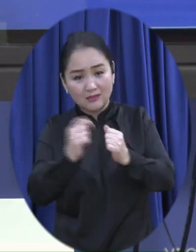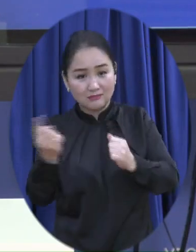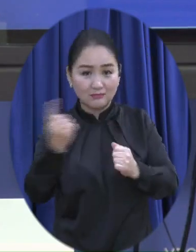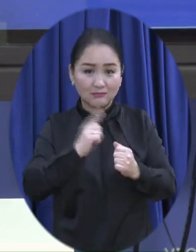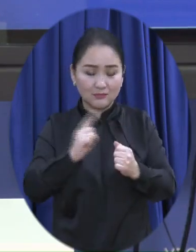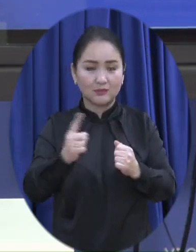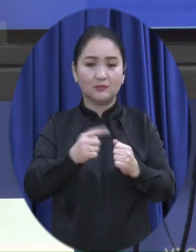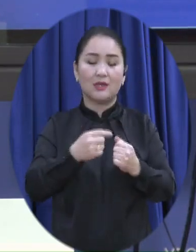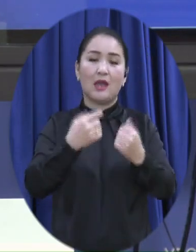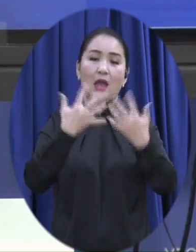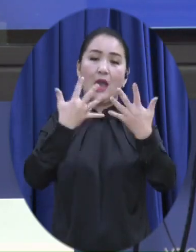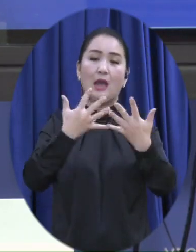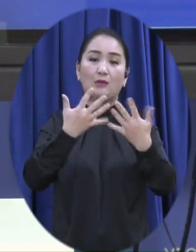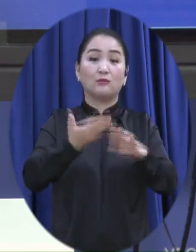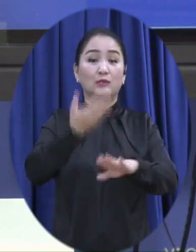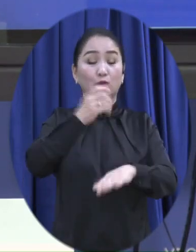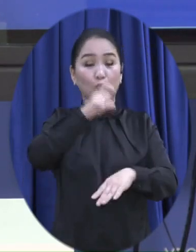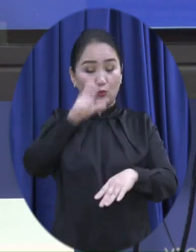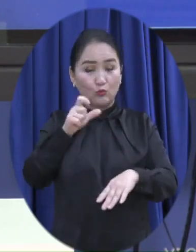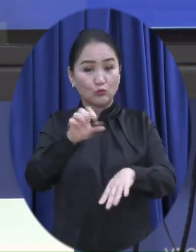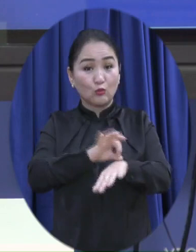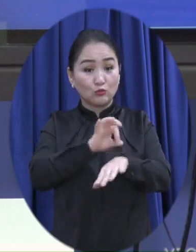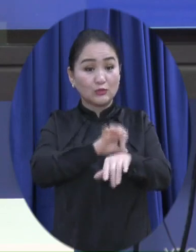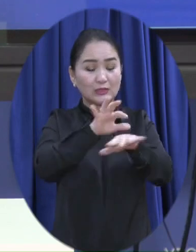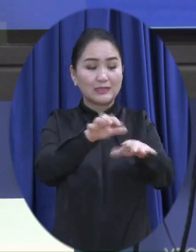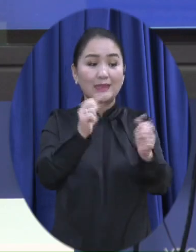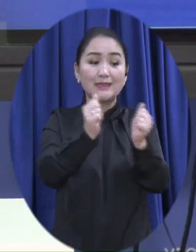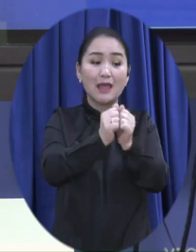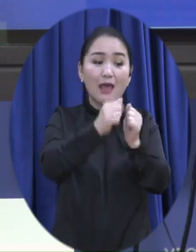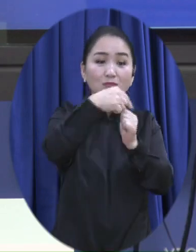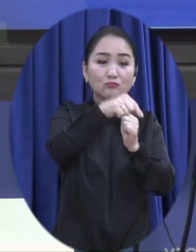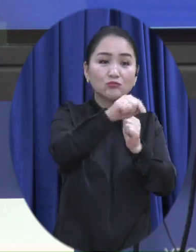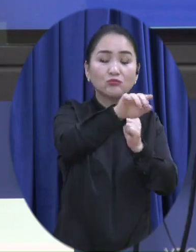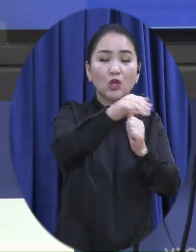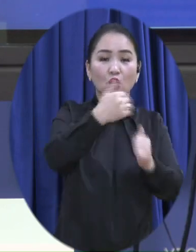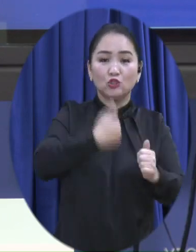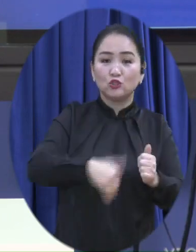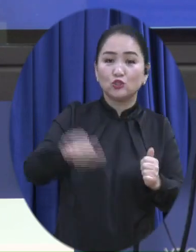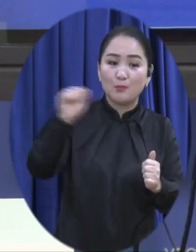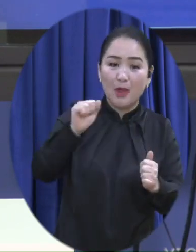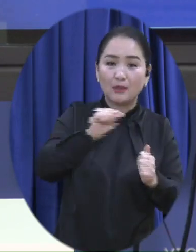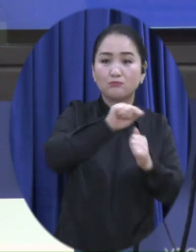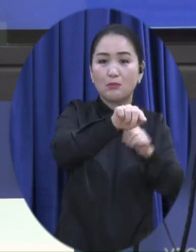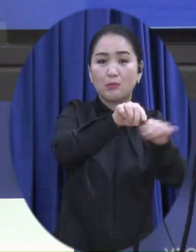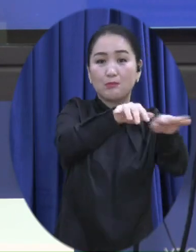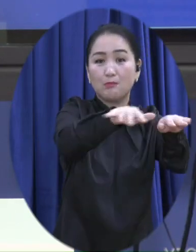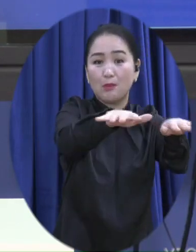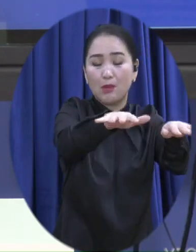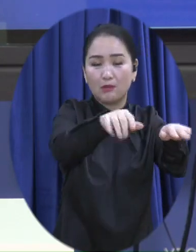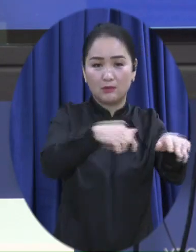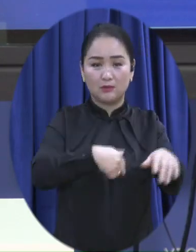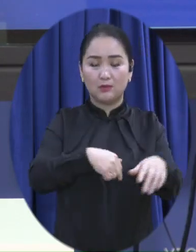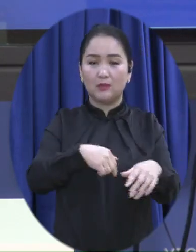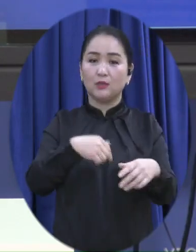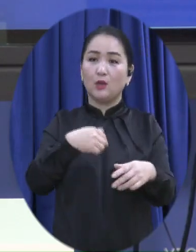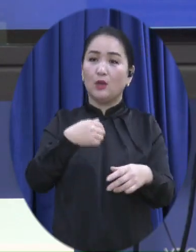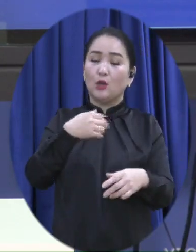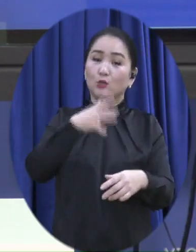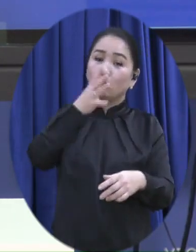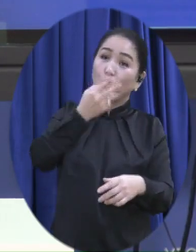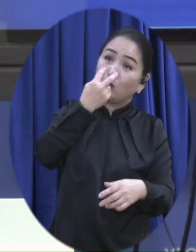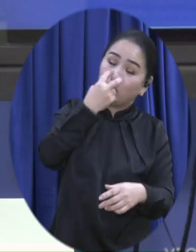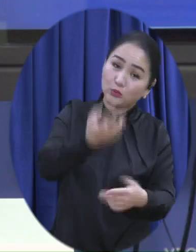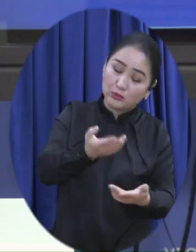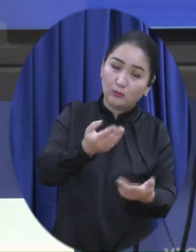бас нэг 10 хэдэн тохиолдол. Тэр найз нөхдөн цаашаага одоо төрсөн өдрийн арга хэмжээч байдг юм уу, үзүр үйлчилгээ үзсэн. За